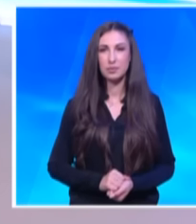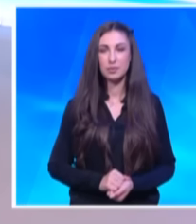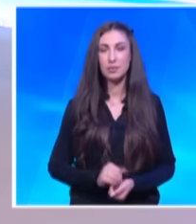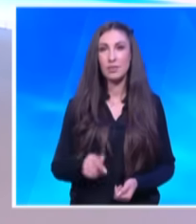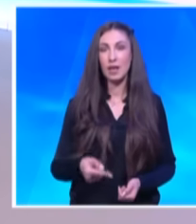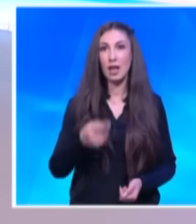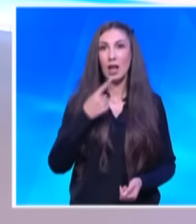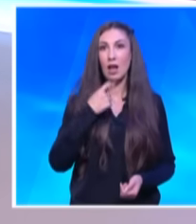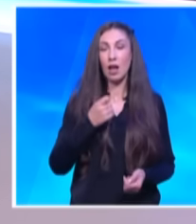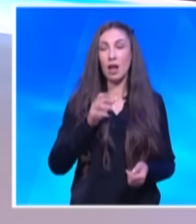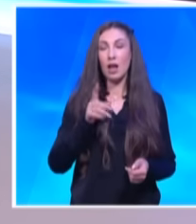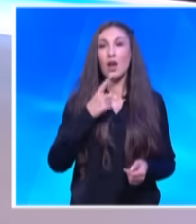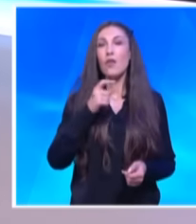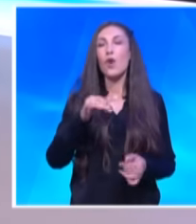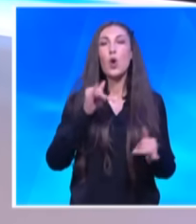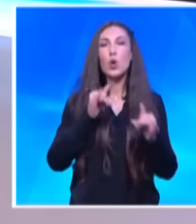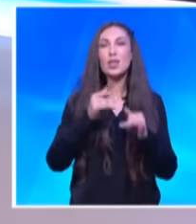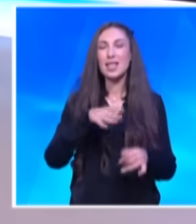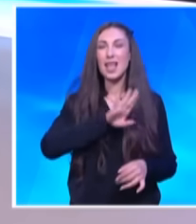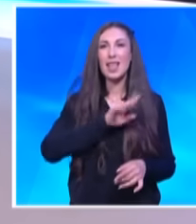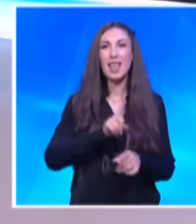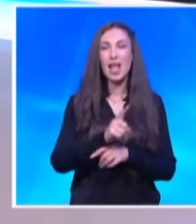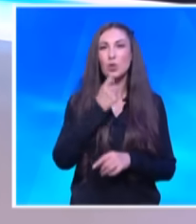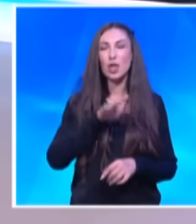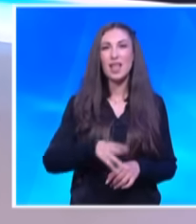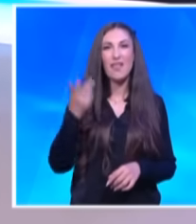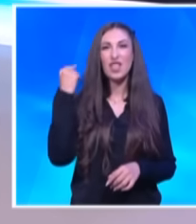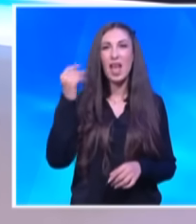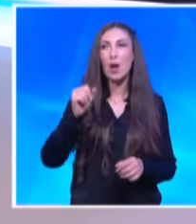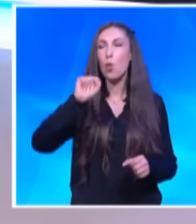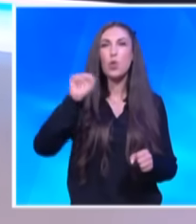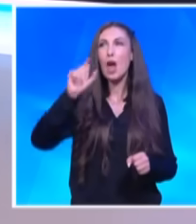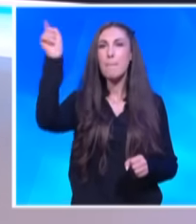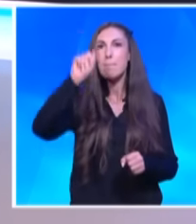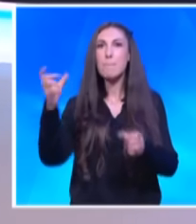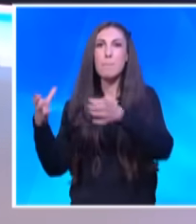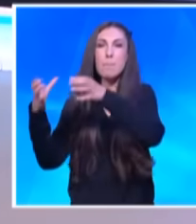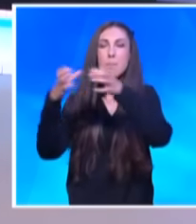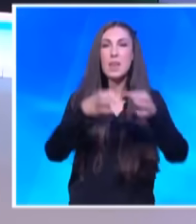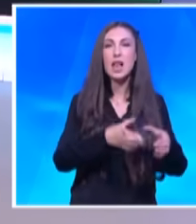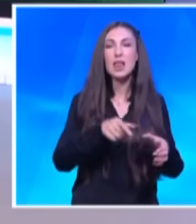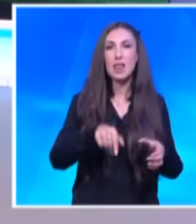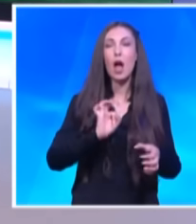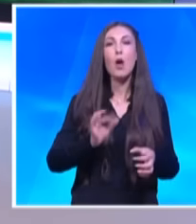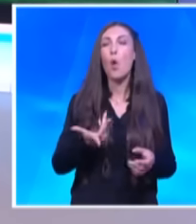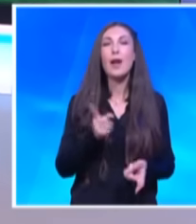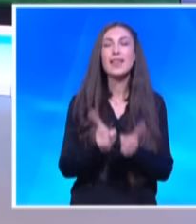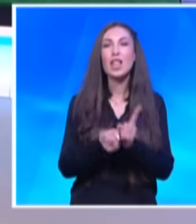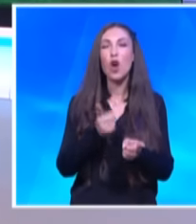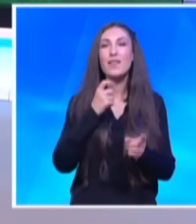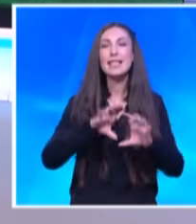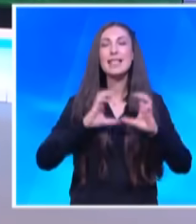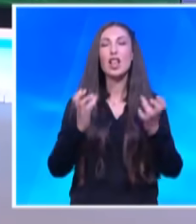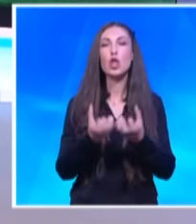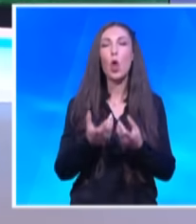В деня в Русе за 11-годишното дете, което загина вчера при удара от мълния. Инцидентът стана по време на тренировка на стадион